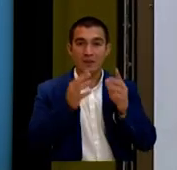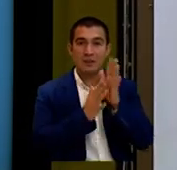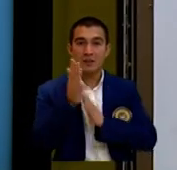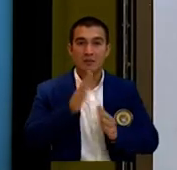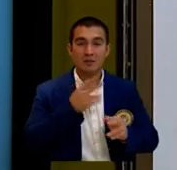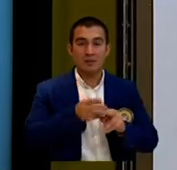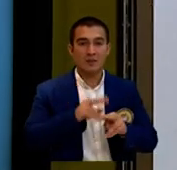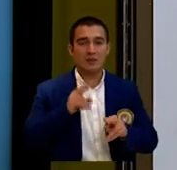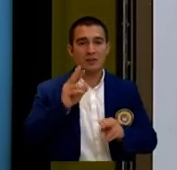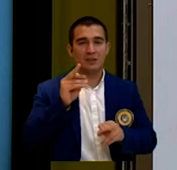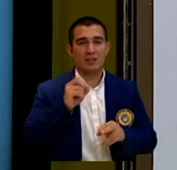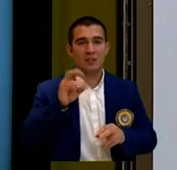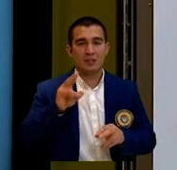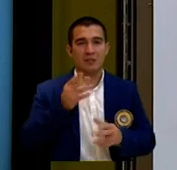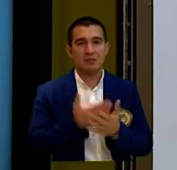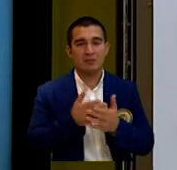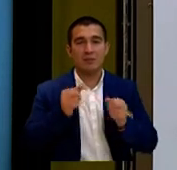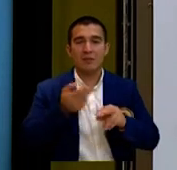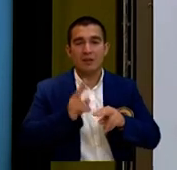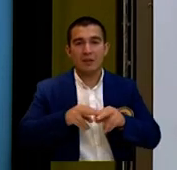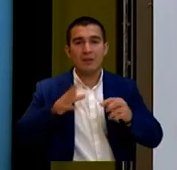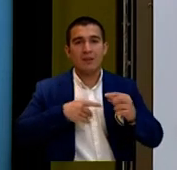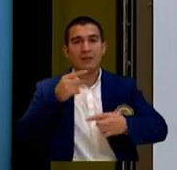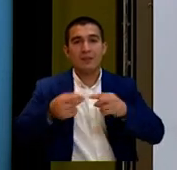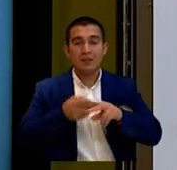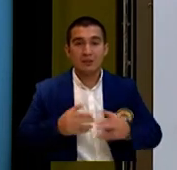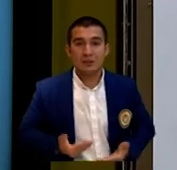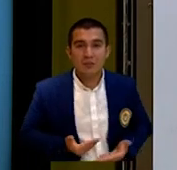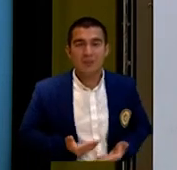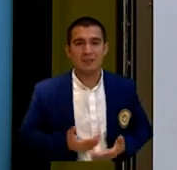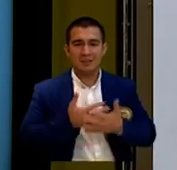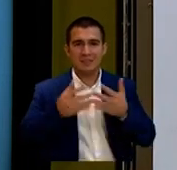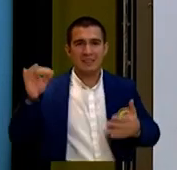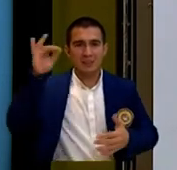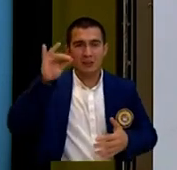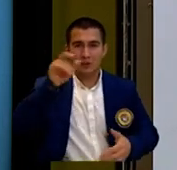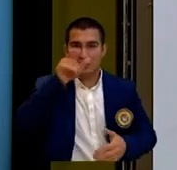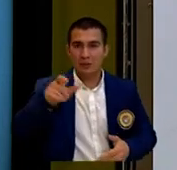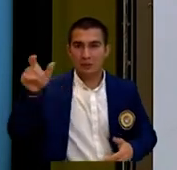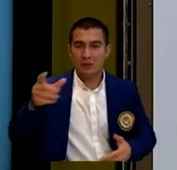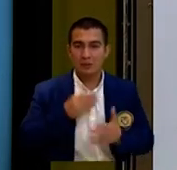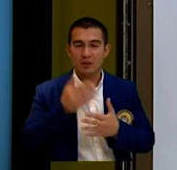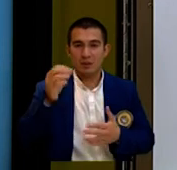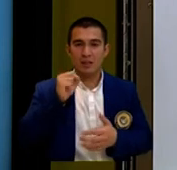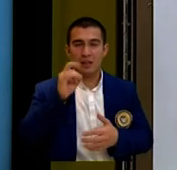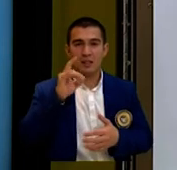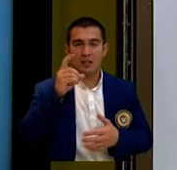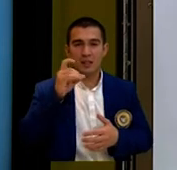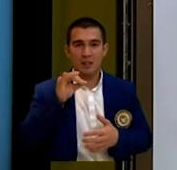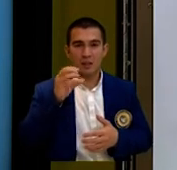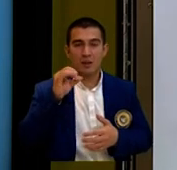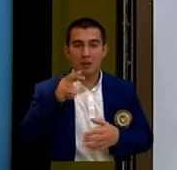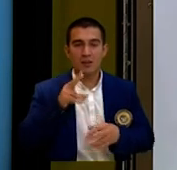jadidchilar, balki bu davrda yashab ijod qilgan tarixchi olimlar, arxeologlar ham o'z